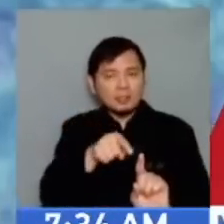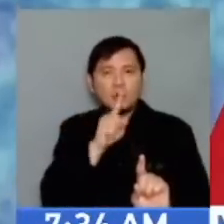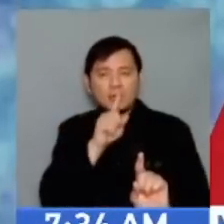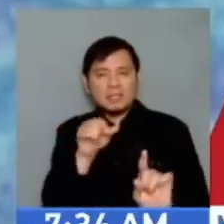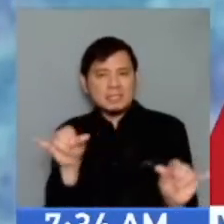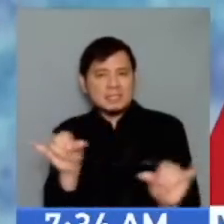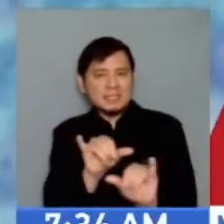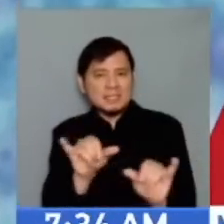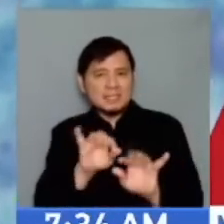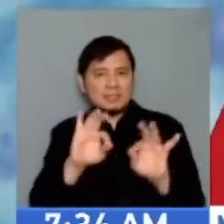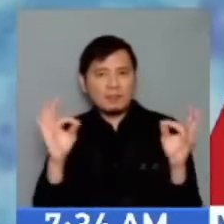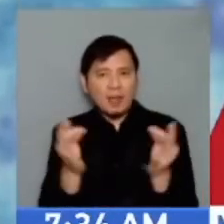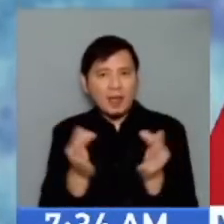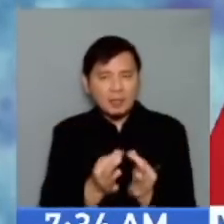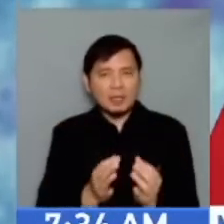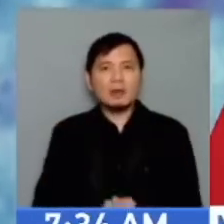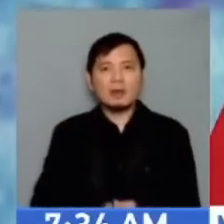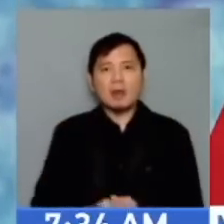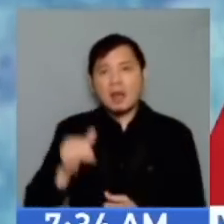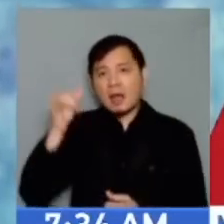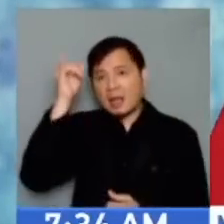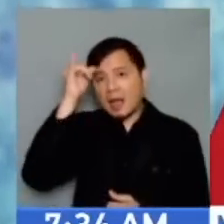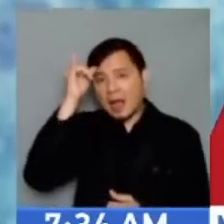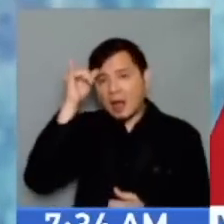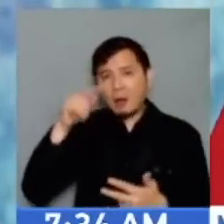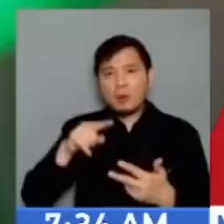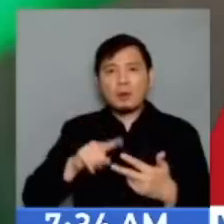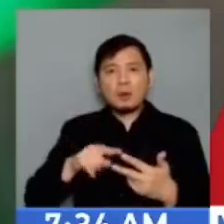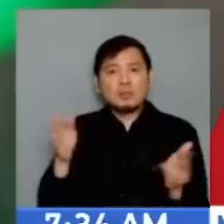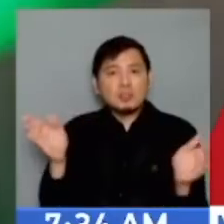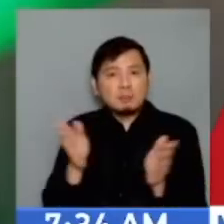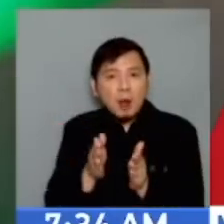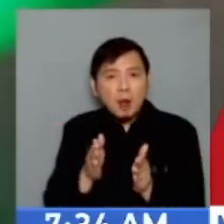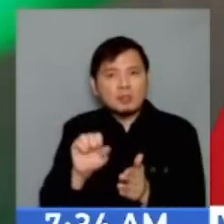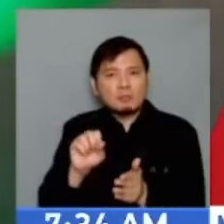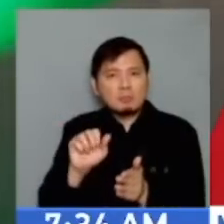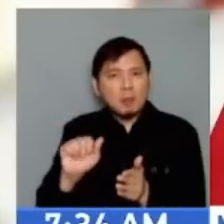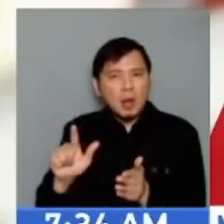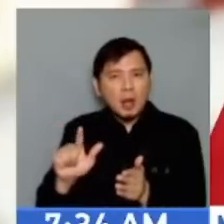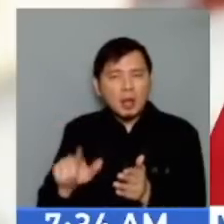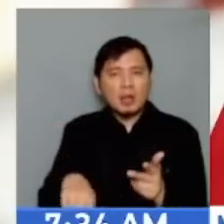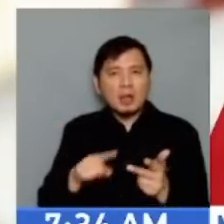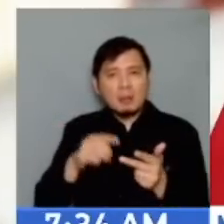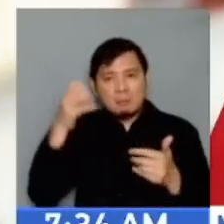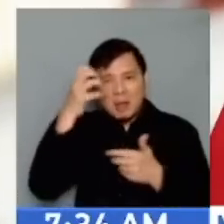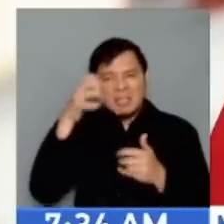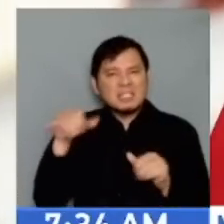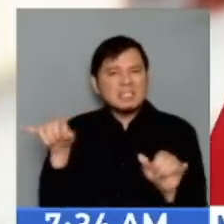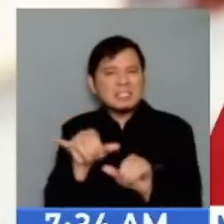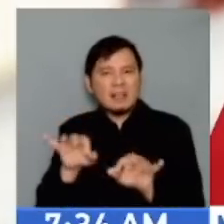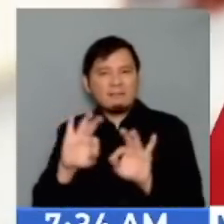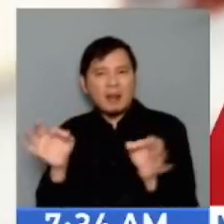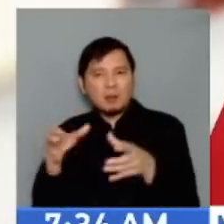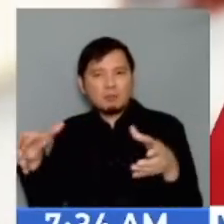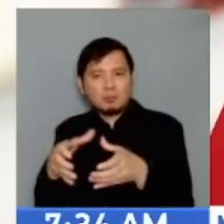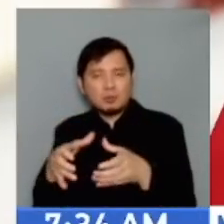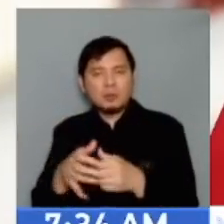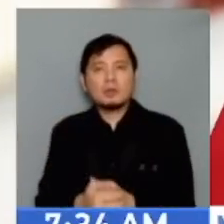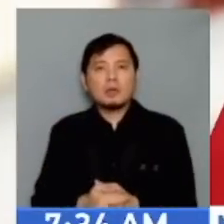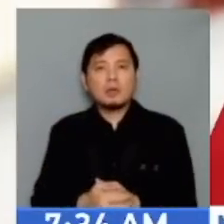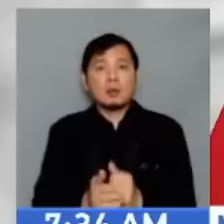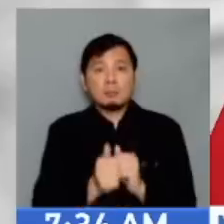yung cowpox, yung smallpox, at yung monkeypox, yung smallpox vaccine natin, which is made of cowpox virus, is